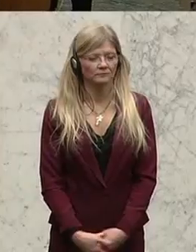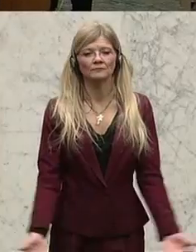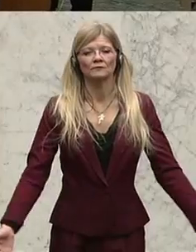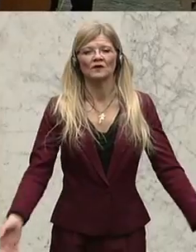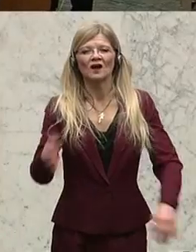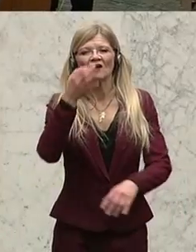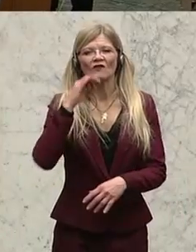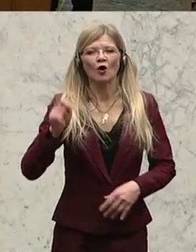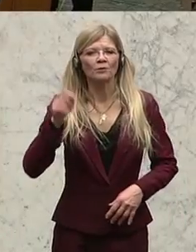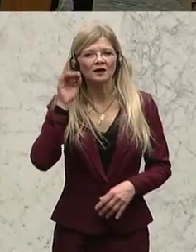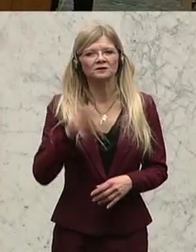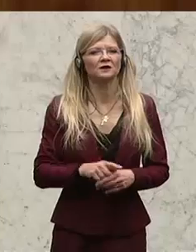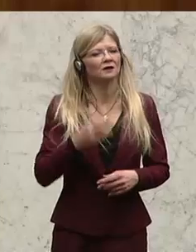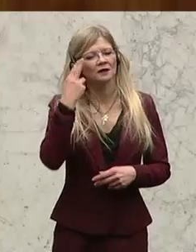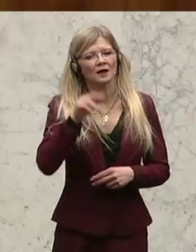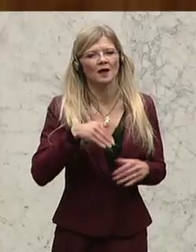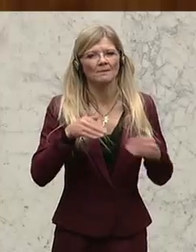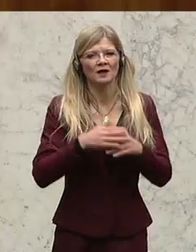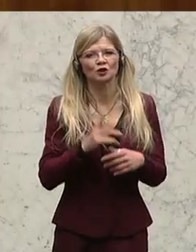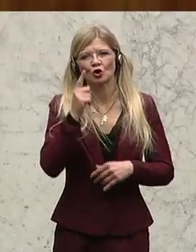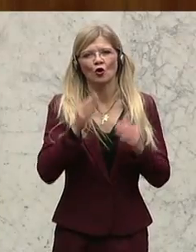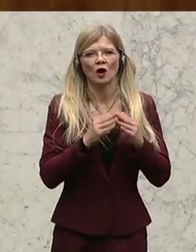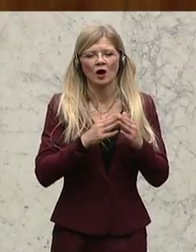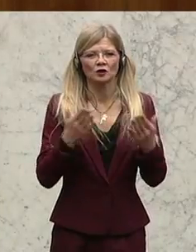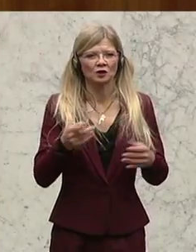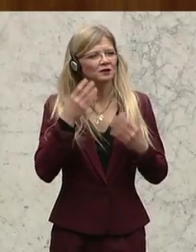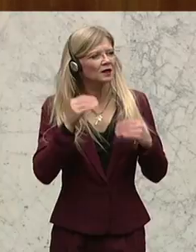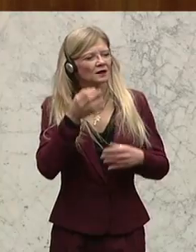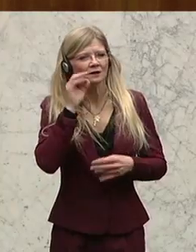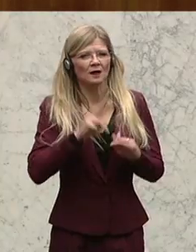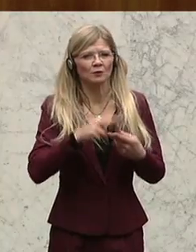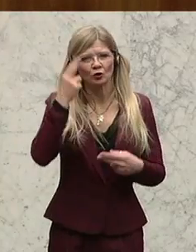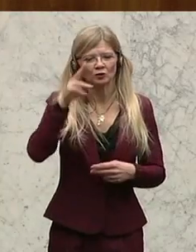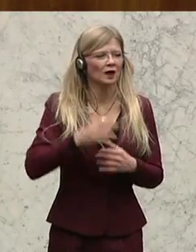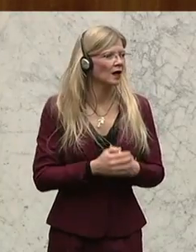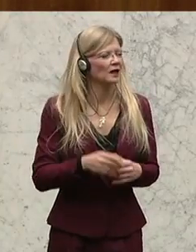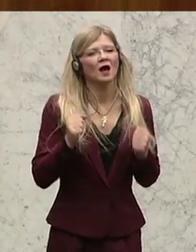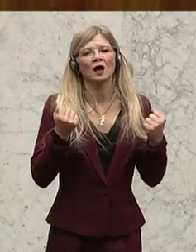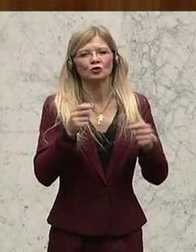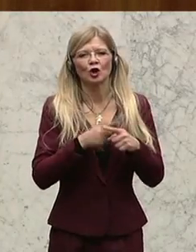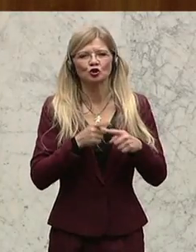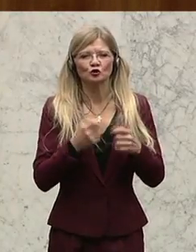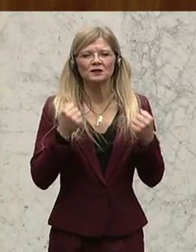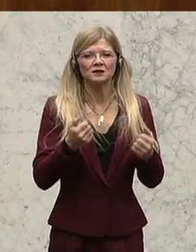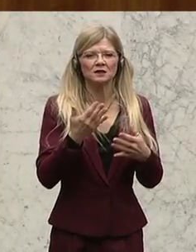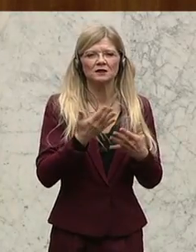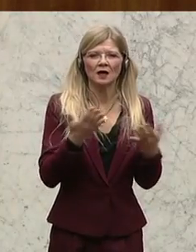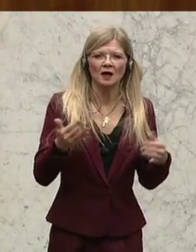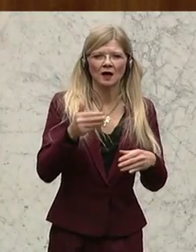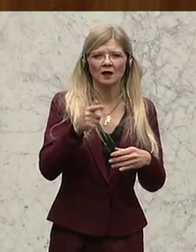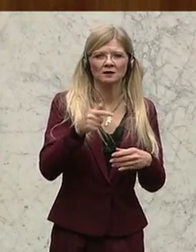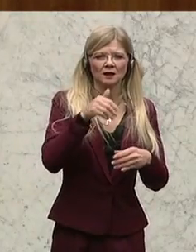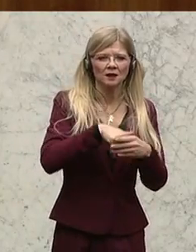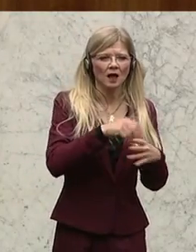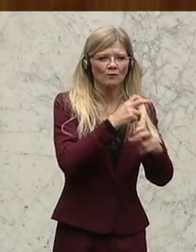Frau Präsidentin, Herr Minister, Hohes Haus, meine sehr geehrten Damen und Herren, aktuelle Stunde Sicherheit in Österreich und in Europa. Sicherheit ist ganz